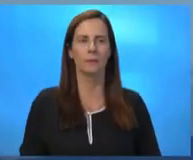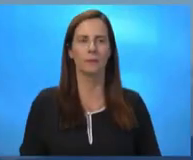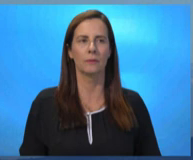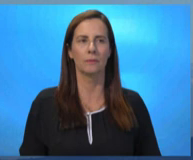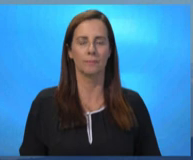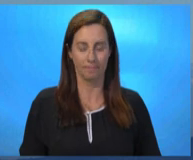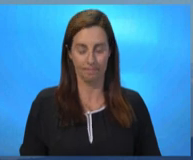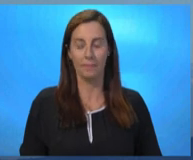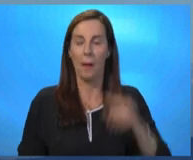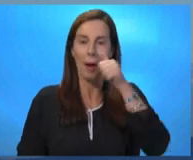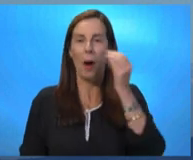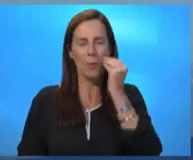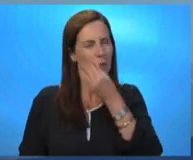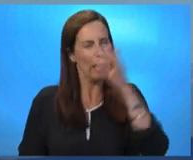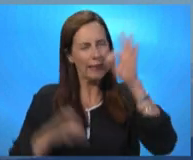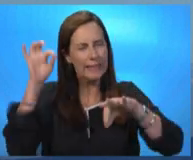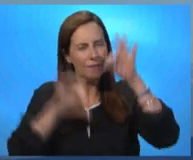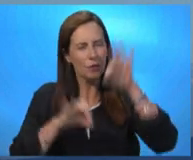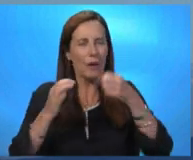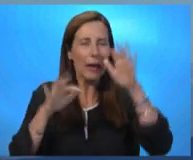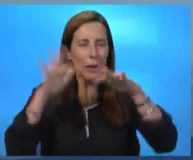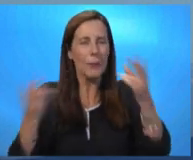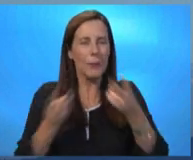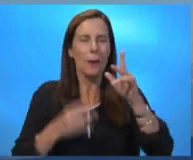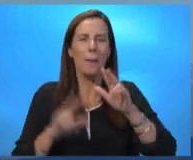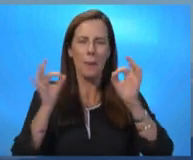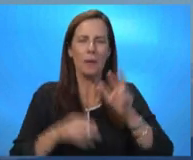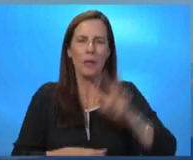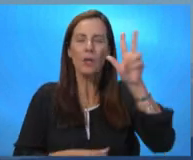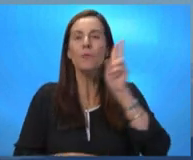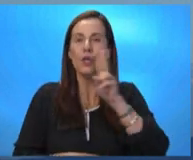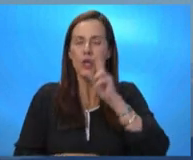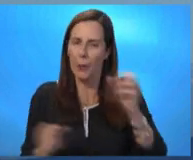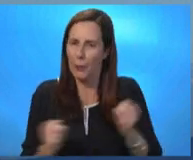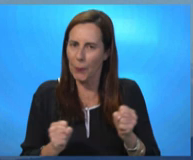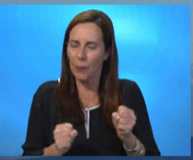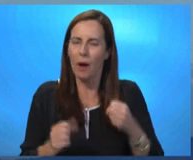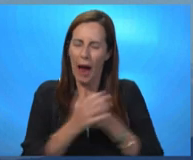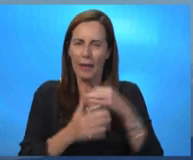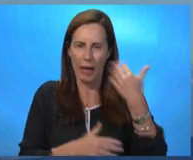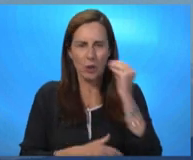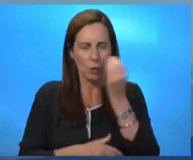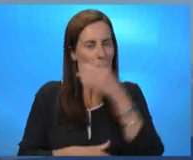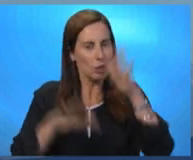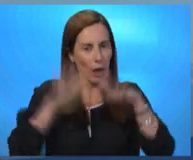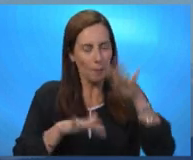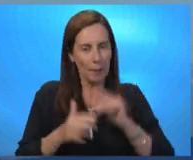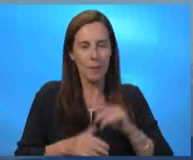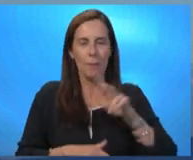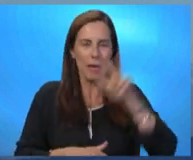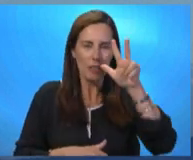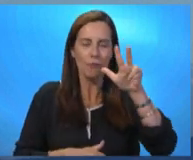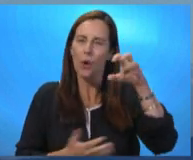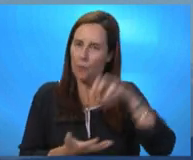עד מחר בצהריים ייתכן טפטוף עד גשם קל בעיקר בצפון הארץ, בשישי יתקרע, עד אחר הצהריים צפויים גשמים מקומיים בצפון הארץ